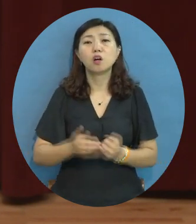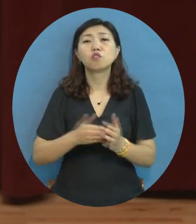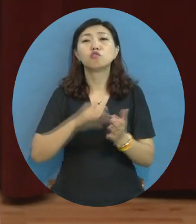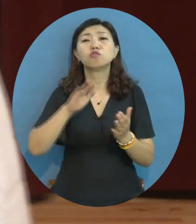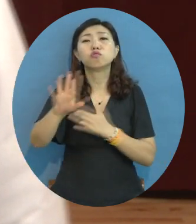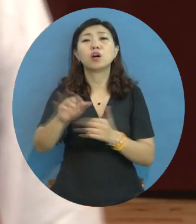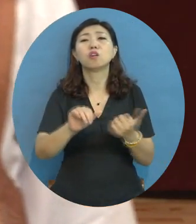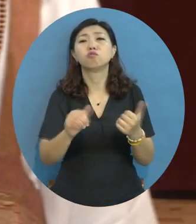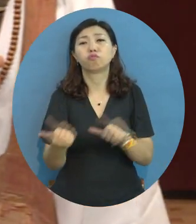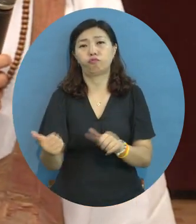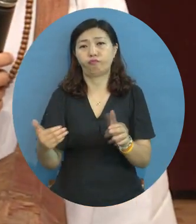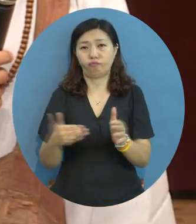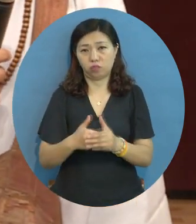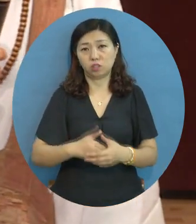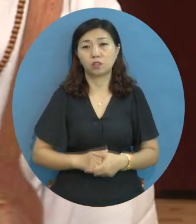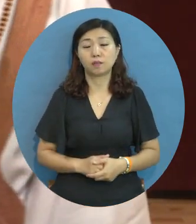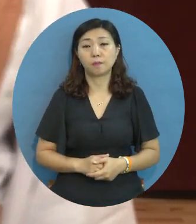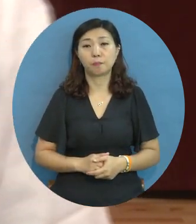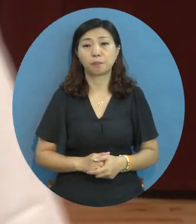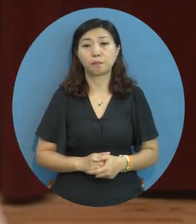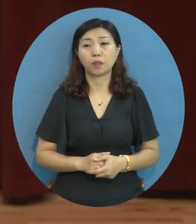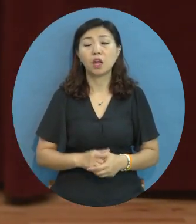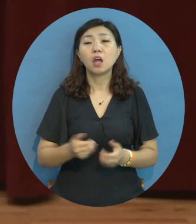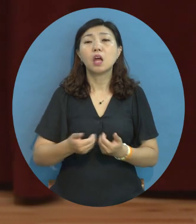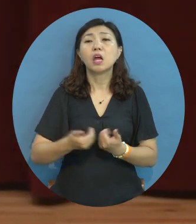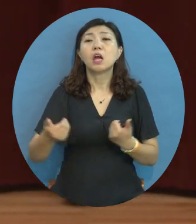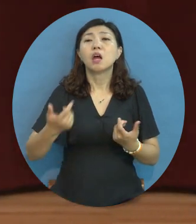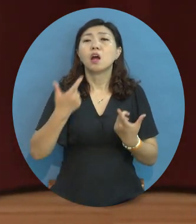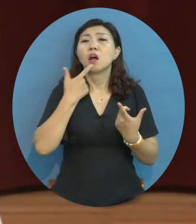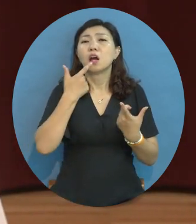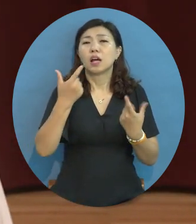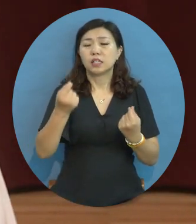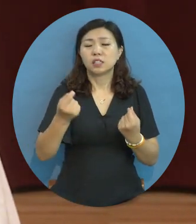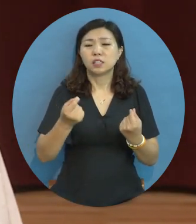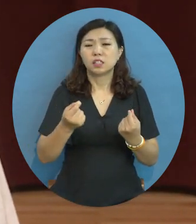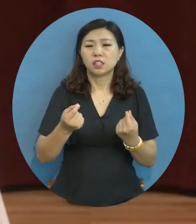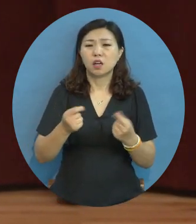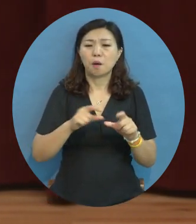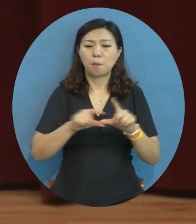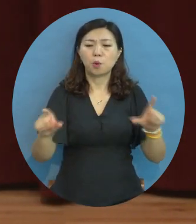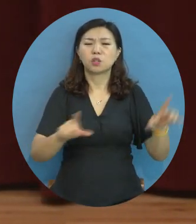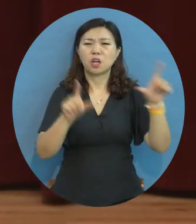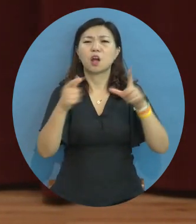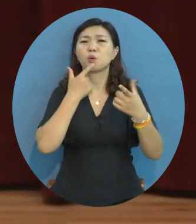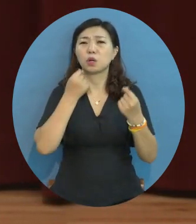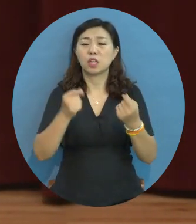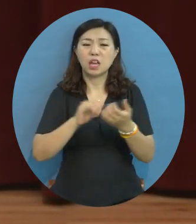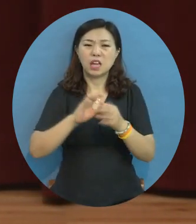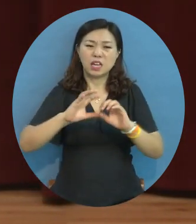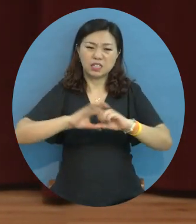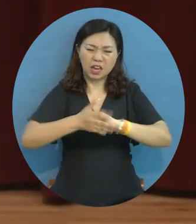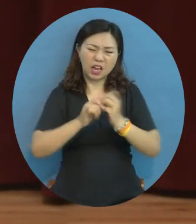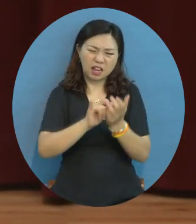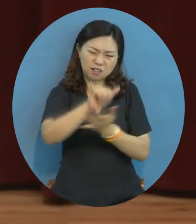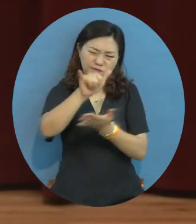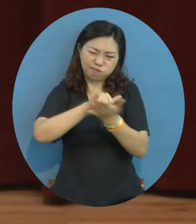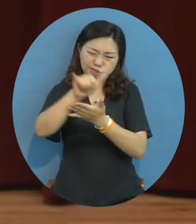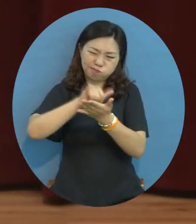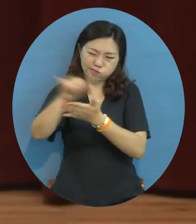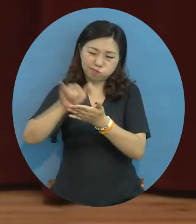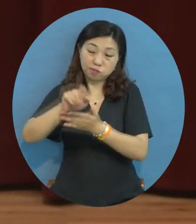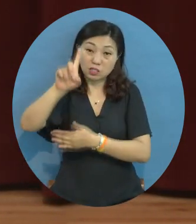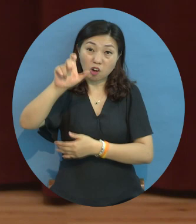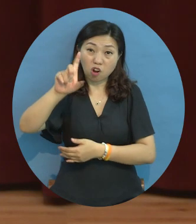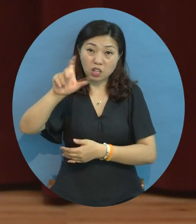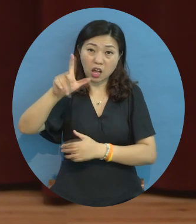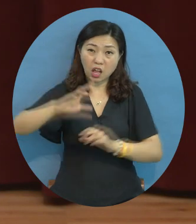그 일상화하는 게 좋아요. 그 스님은 세계 15개국을 돌아다니도 하루에 한 도시씩 돌아다녔어요. 비행기 타고